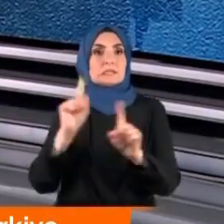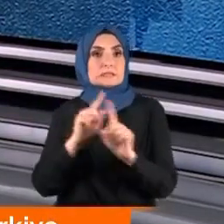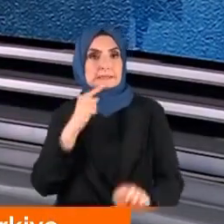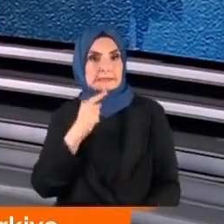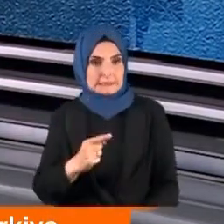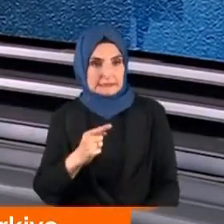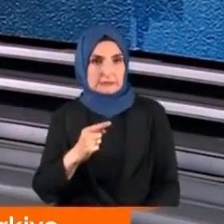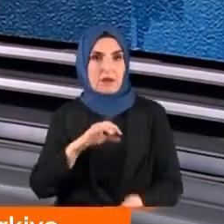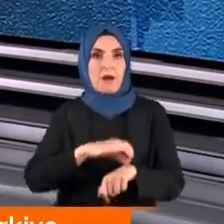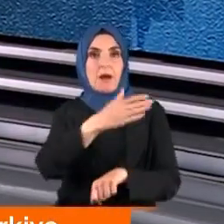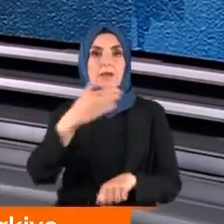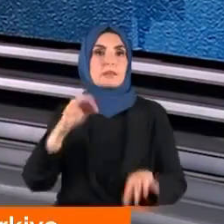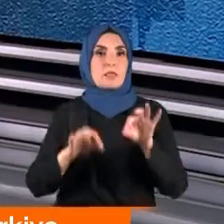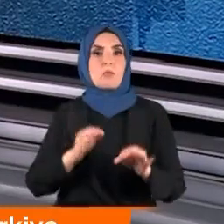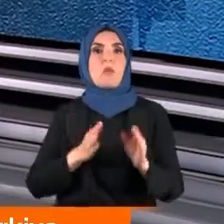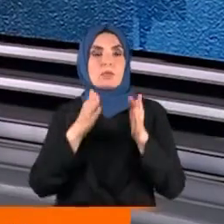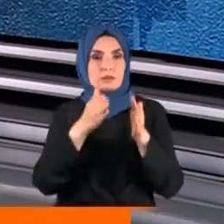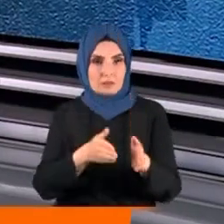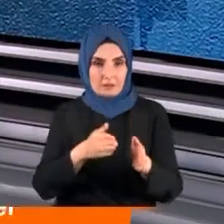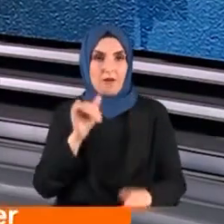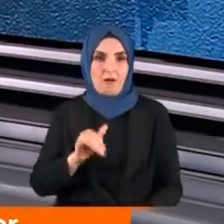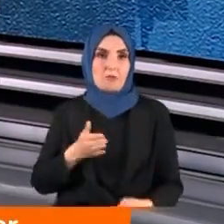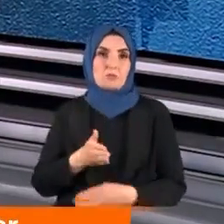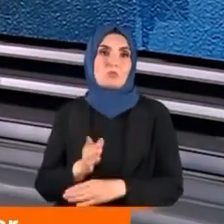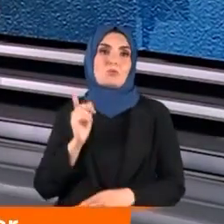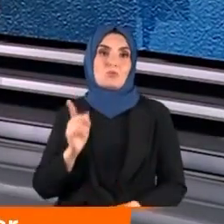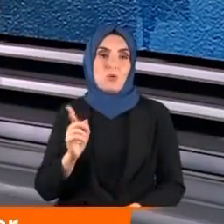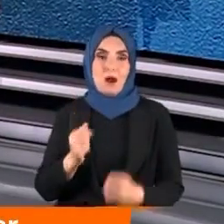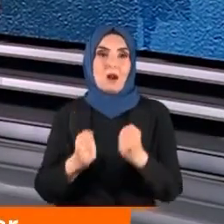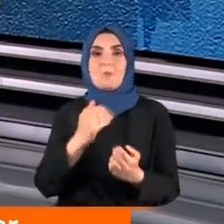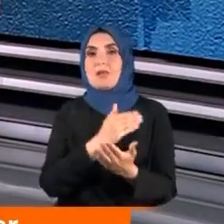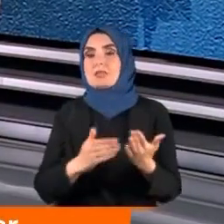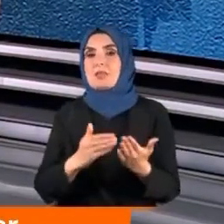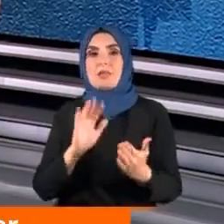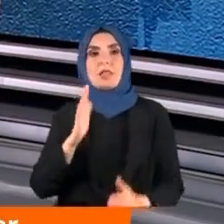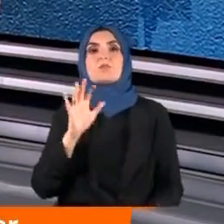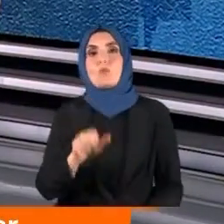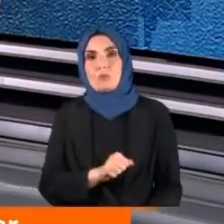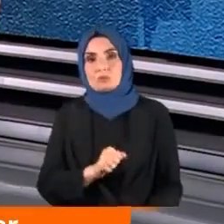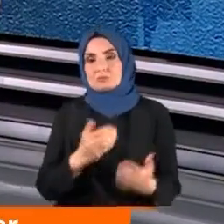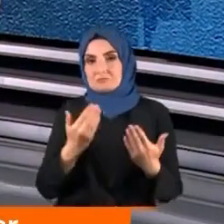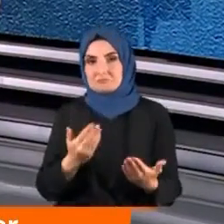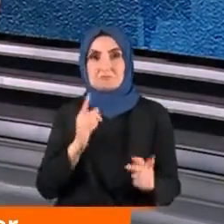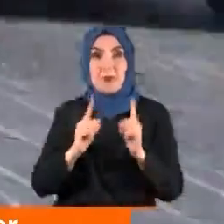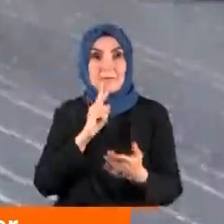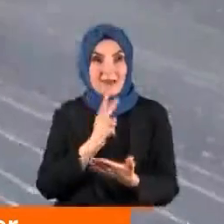muayenede kanıtlasa da ehliyetine el konulmuştu. Ehliyetini ancak mahkeme kararıyla 2 ay sonra alabildi.